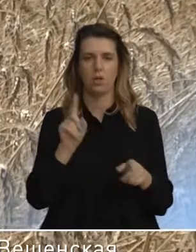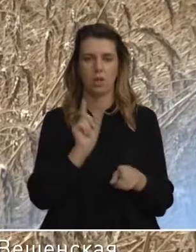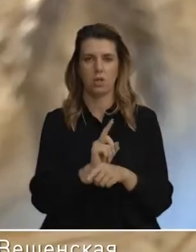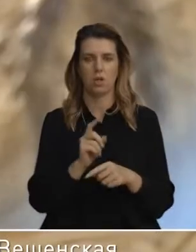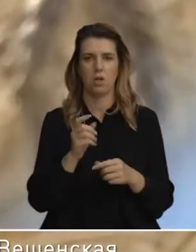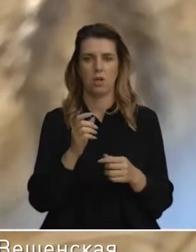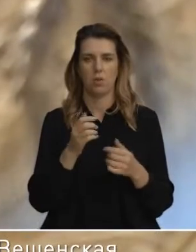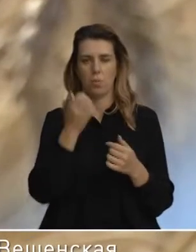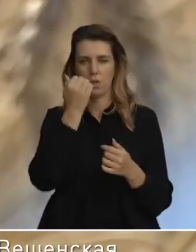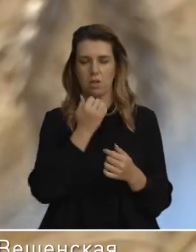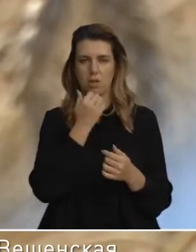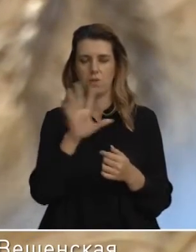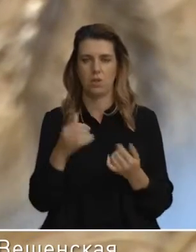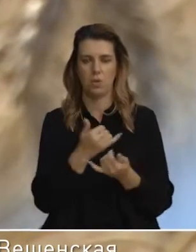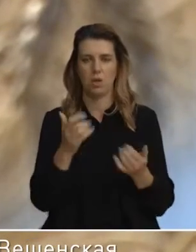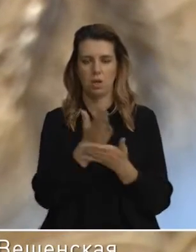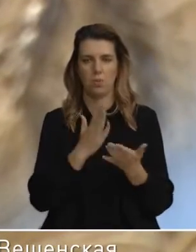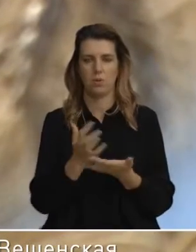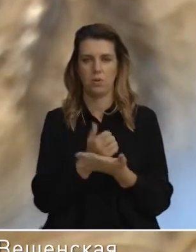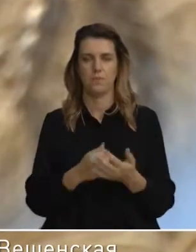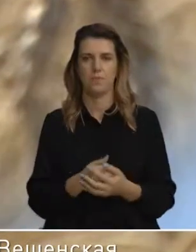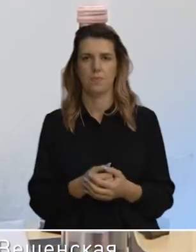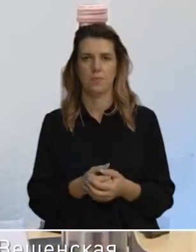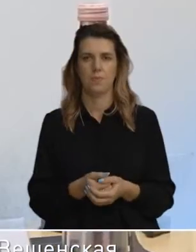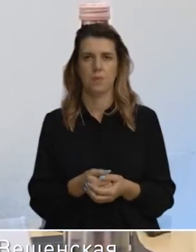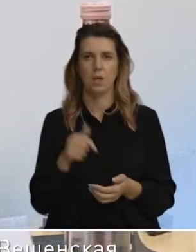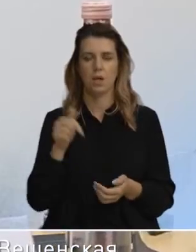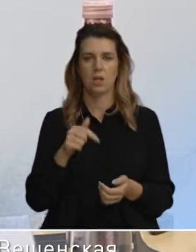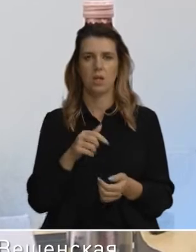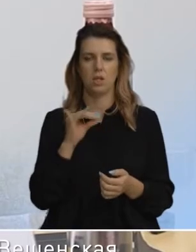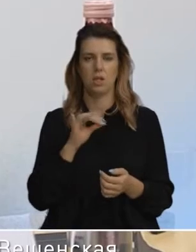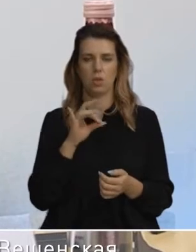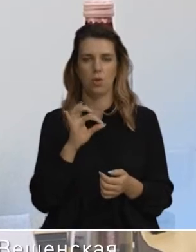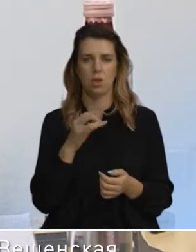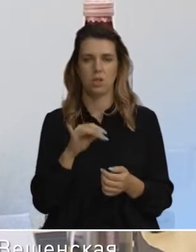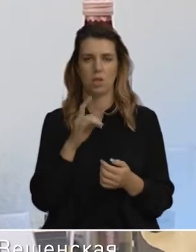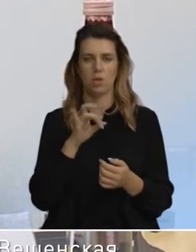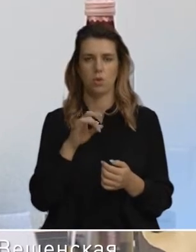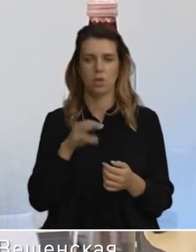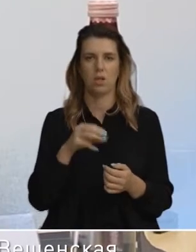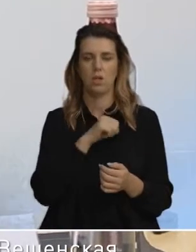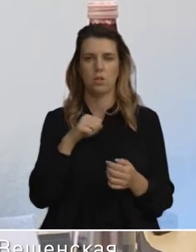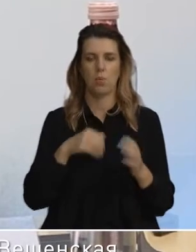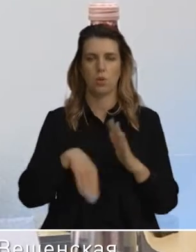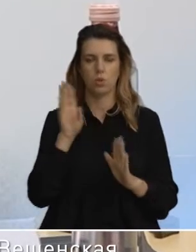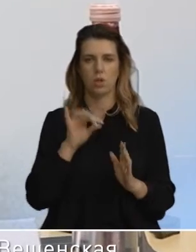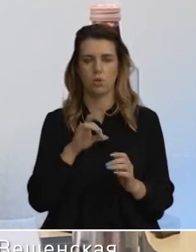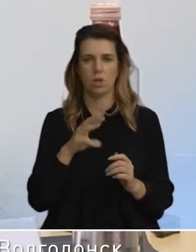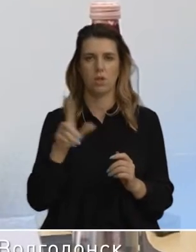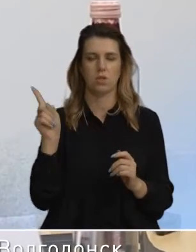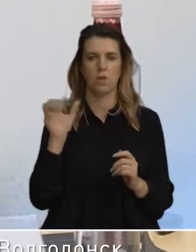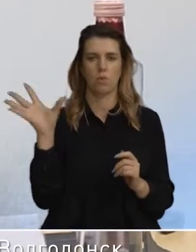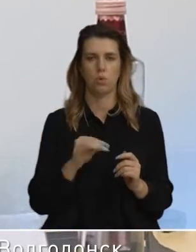также выразил благодарность донским хлеборобам. Это исторический результат, это лучший результат за